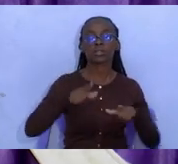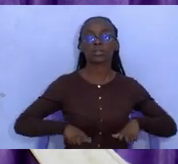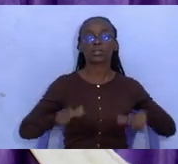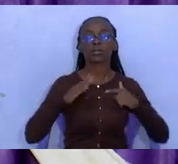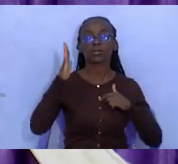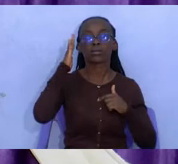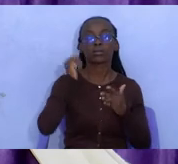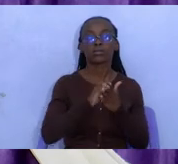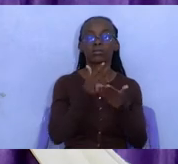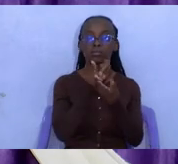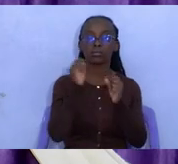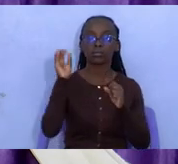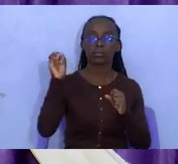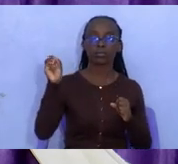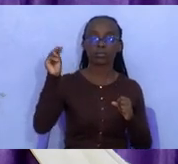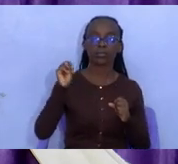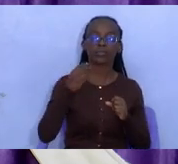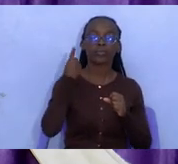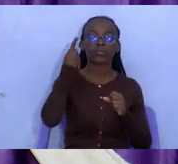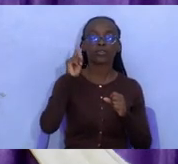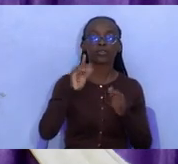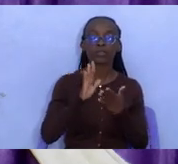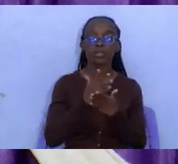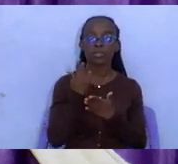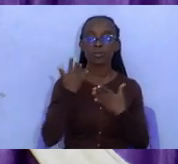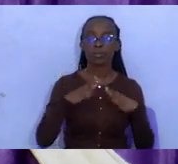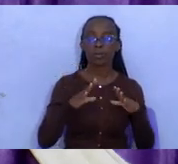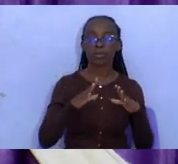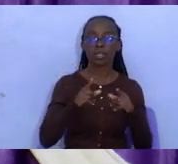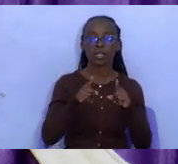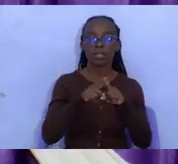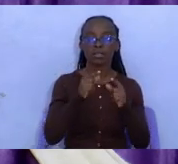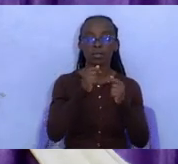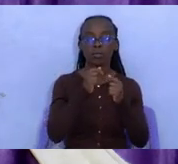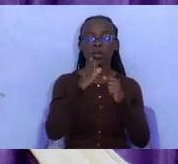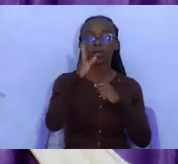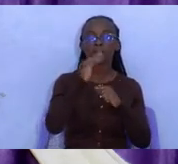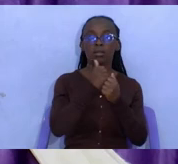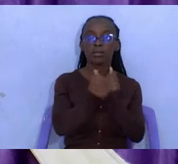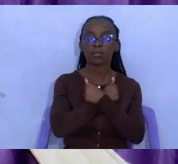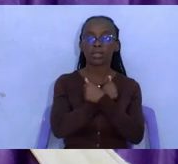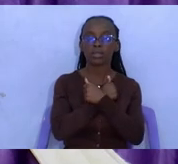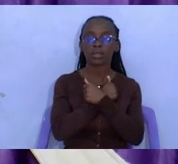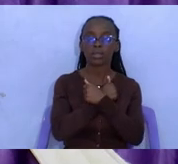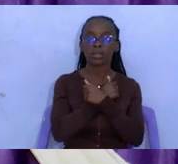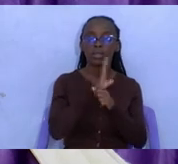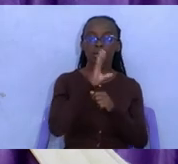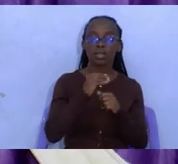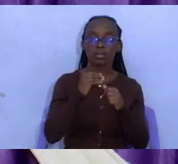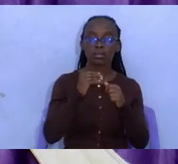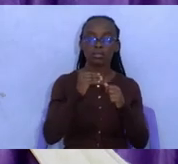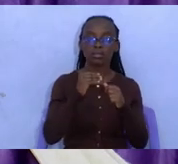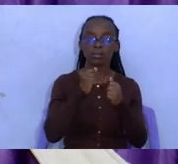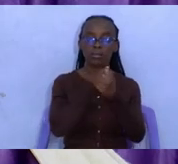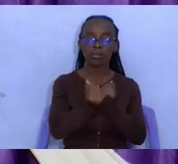kwamba wokovu ni ya watu fulani. Nimeishi kujua Mungu anawapendelea watu fulani, lakini leo nimejua Mungu hana